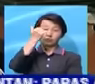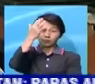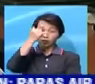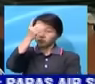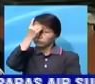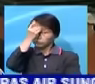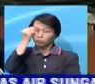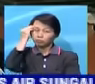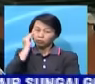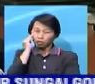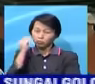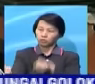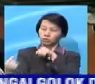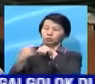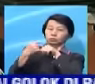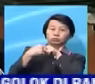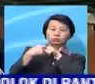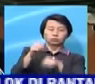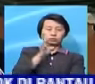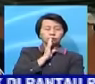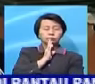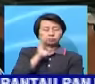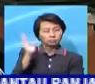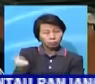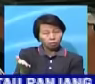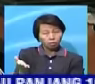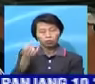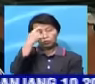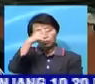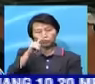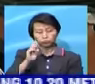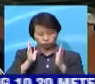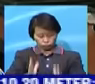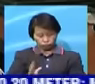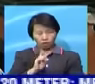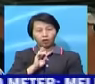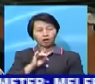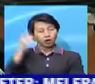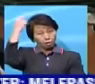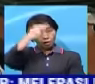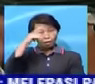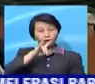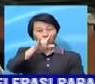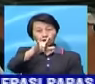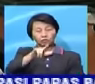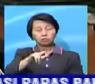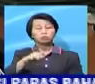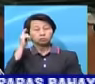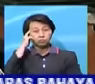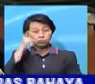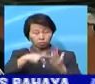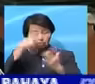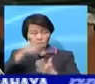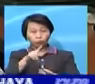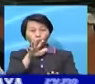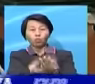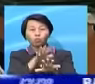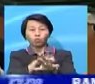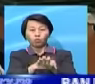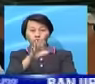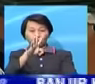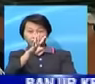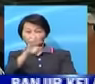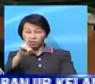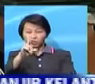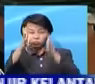Tun Mahathir ini menuduh sedemikian kepada jemaah-jemaah haji? Bayangkan yang mengikuti program ni, bilangan dia lebih kurang